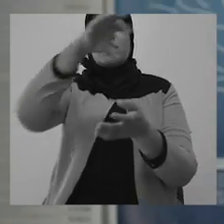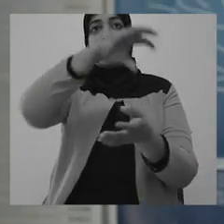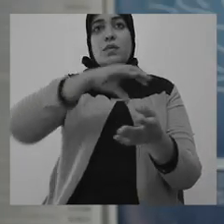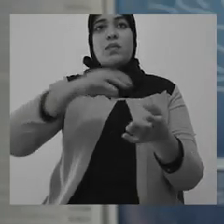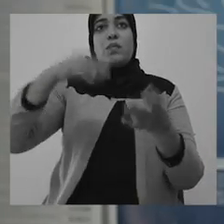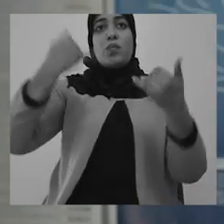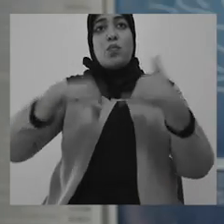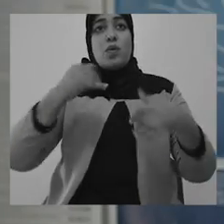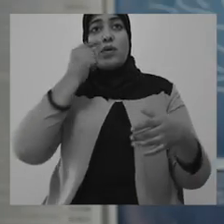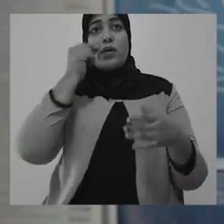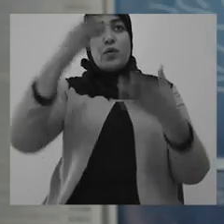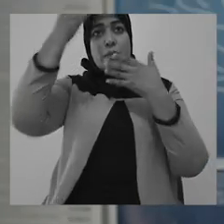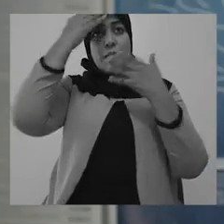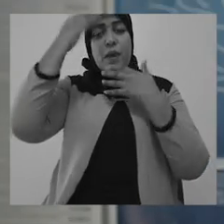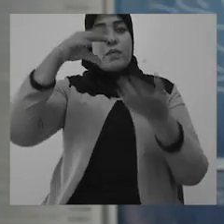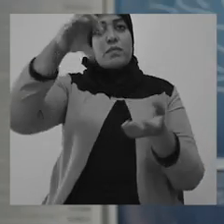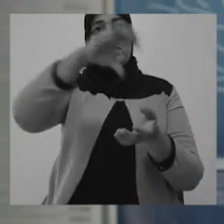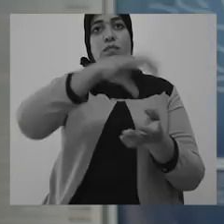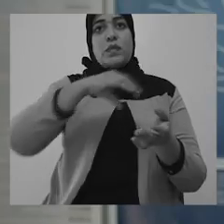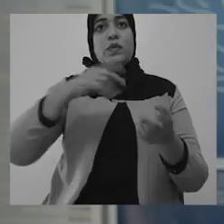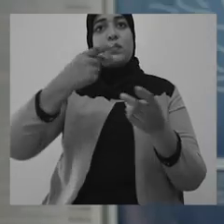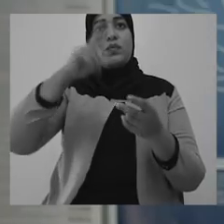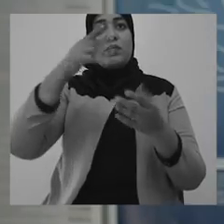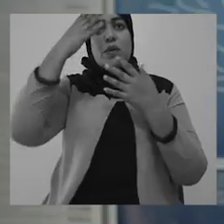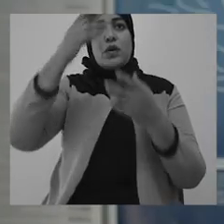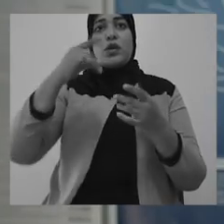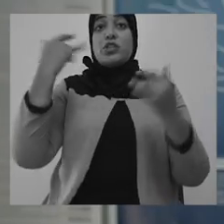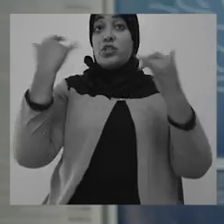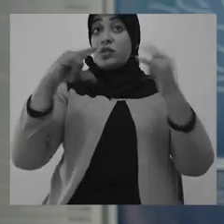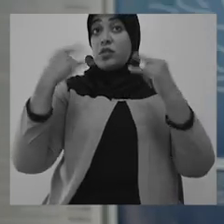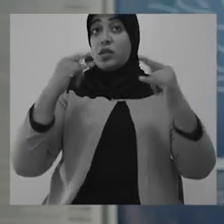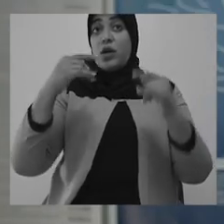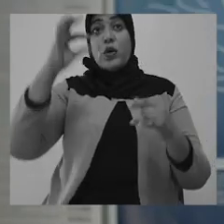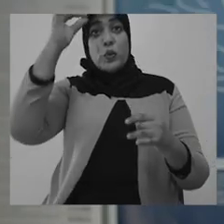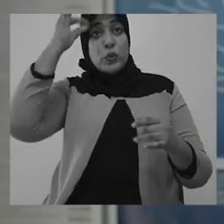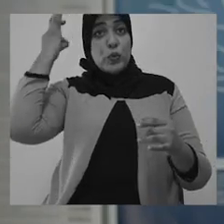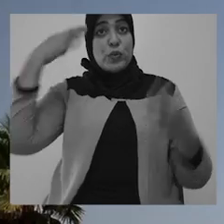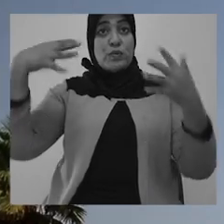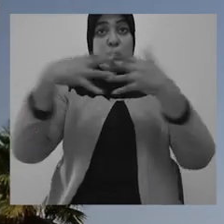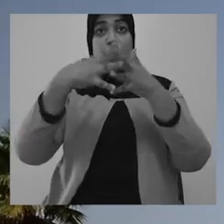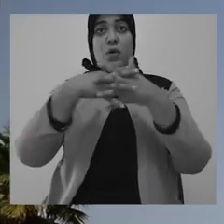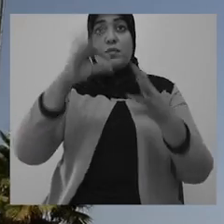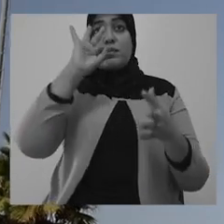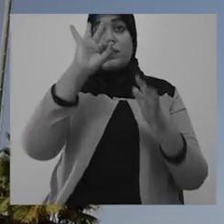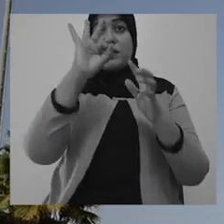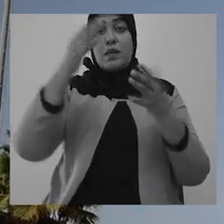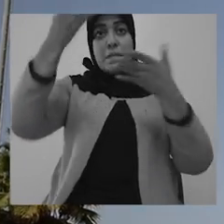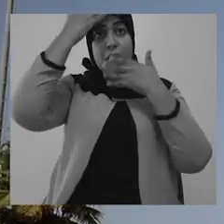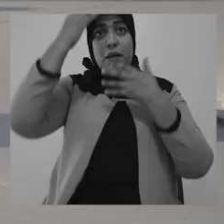Handicap International au Maghreb avec des organisations de personnes handicapées du Maroc, de l'Algérie et de la